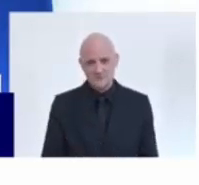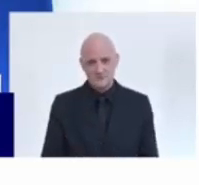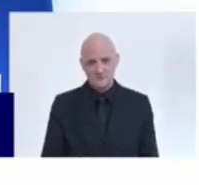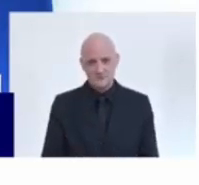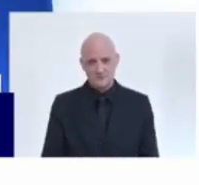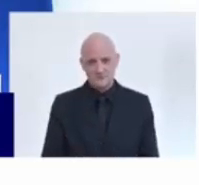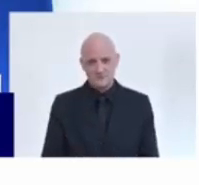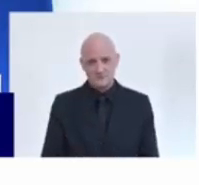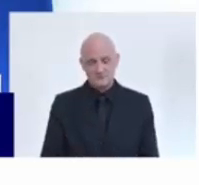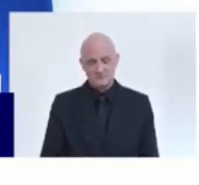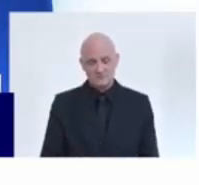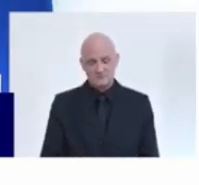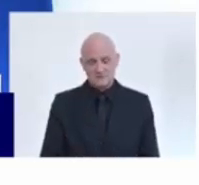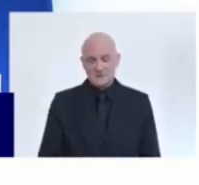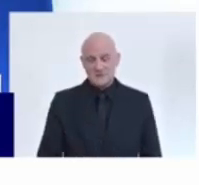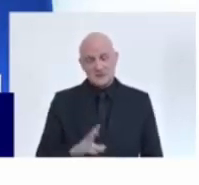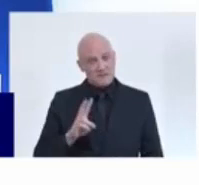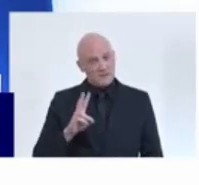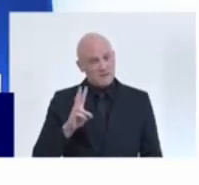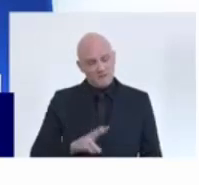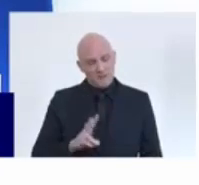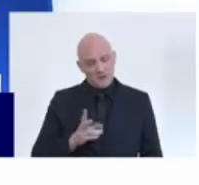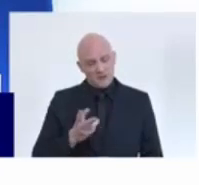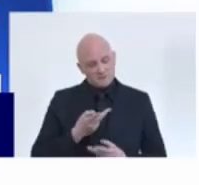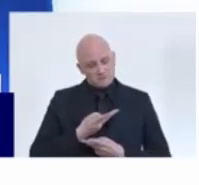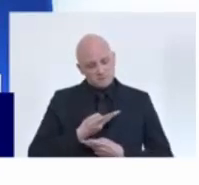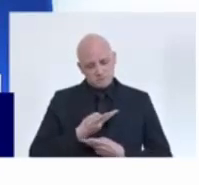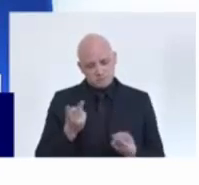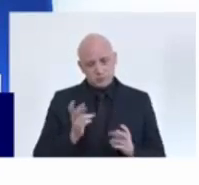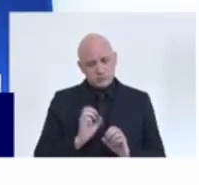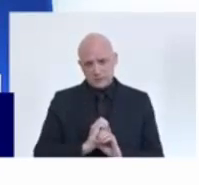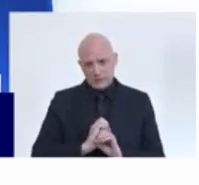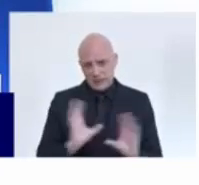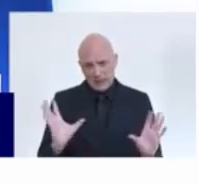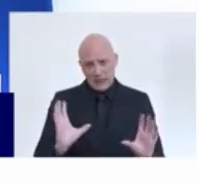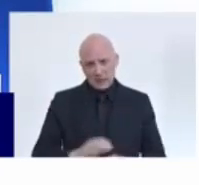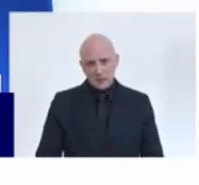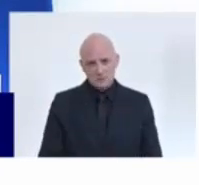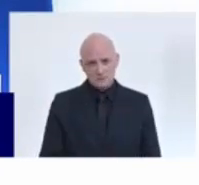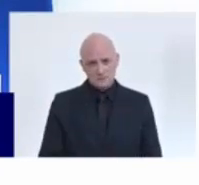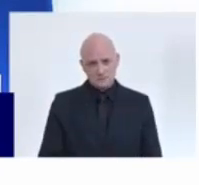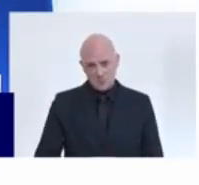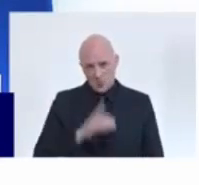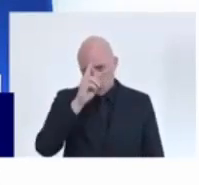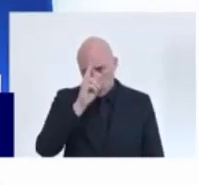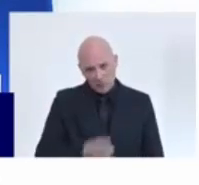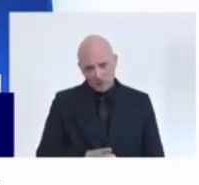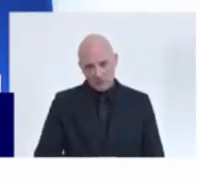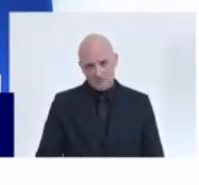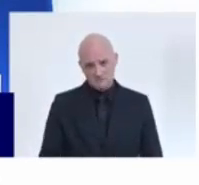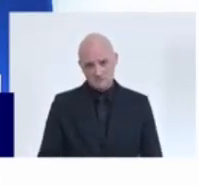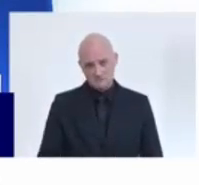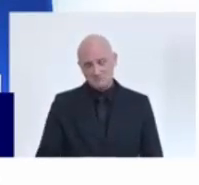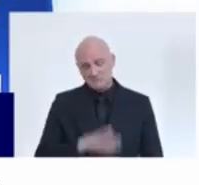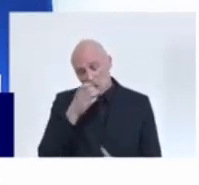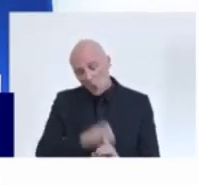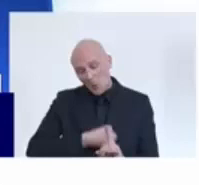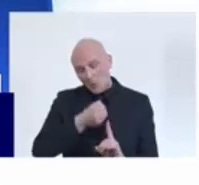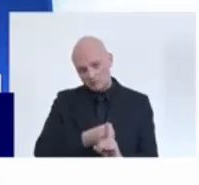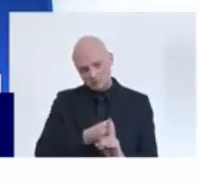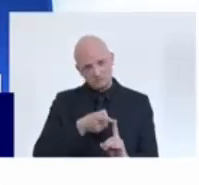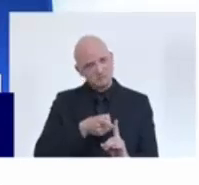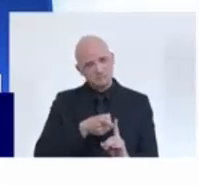assez servent à rien puis maintenant faut tout le monde mais des vasques et frontières grâce à rien de les fermer puis c'est vraiment n'importe quoi